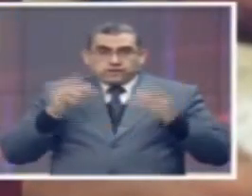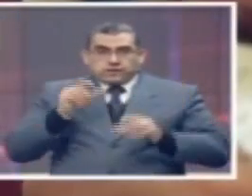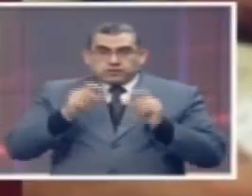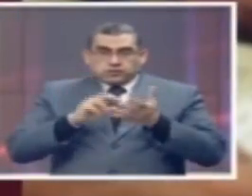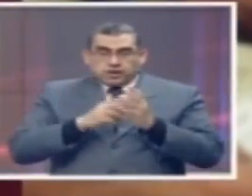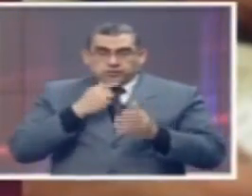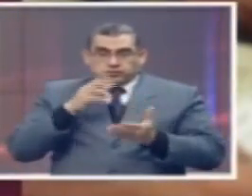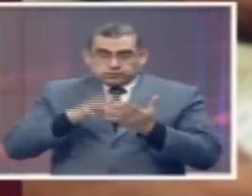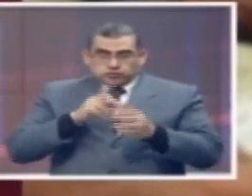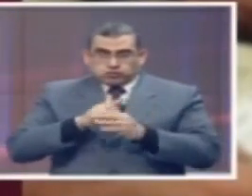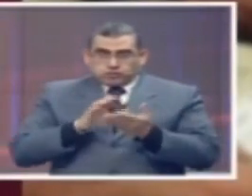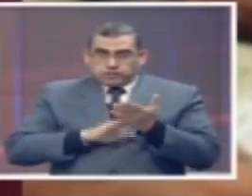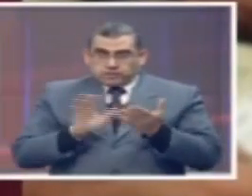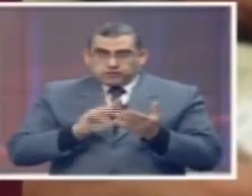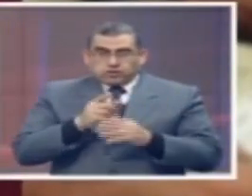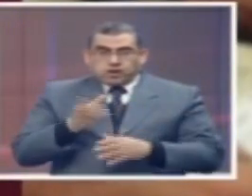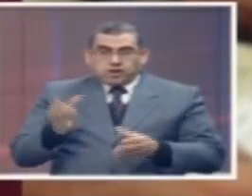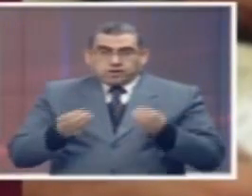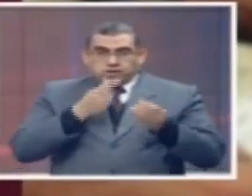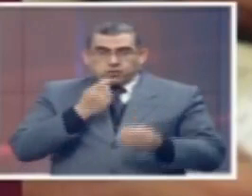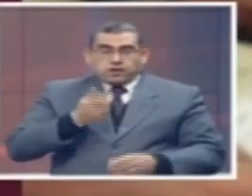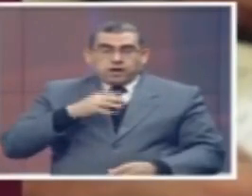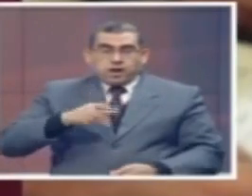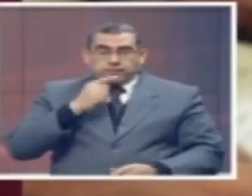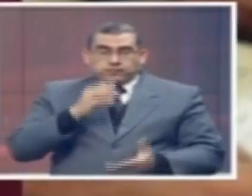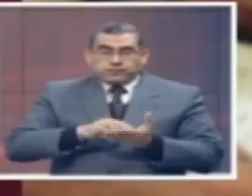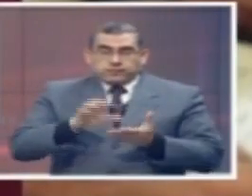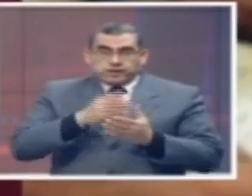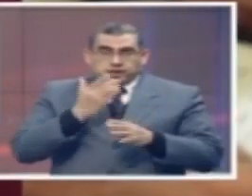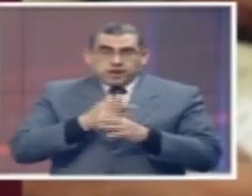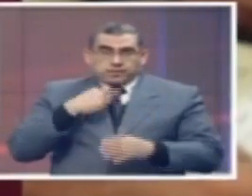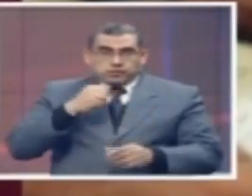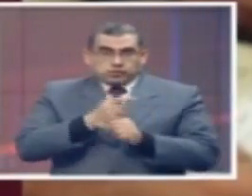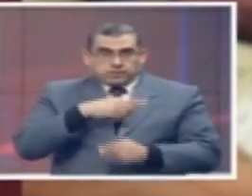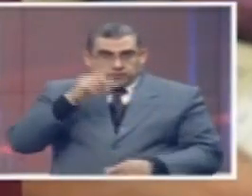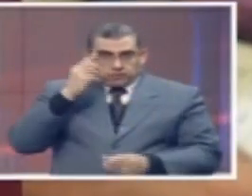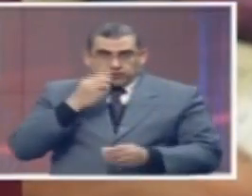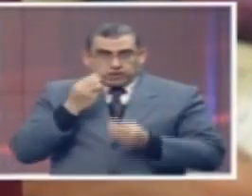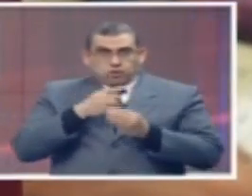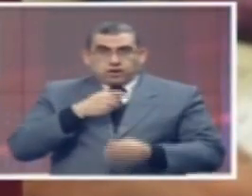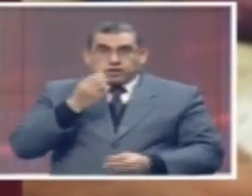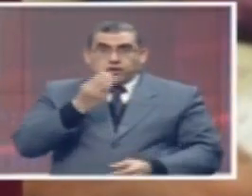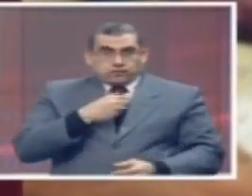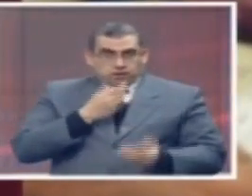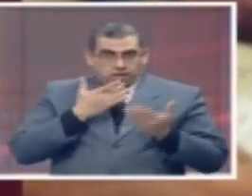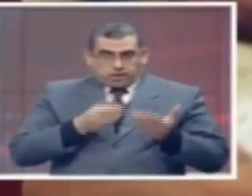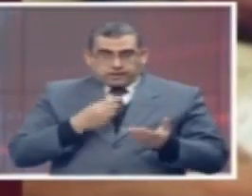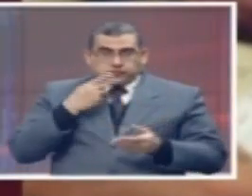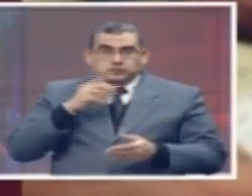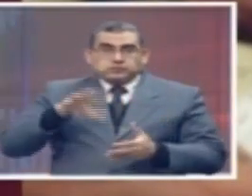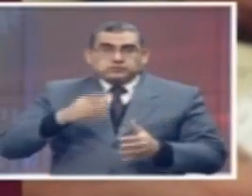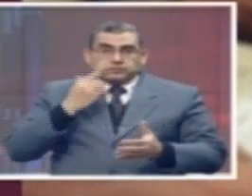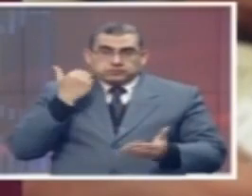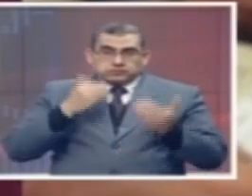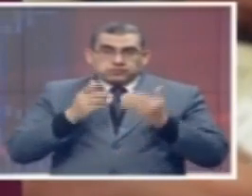دون تقارير طبية وصرف أدوية لبعض العاملين دون علمهم والاستيلاء على قيمتها، كذلك الحصول